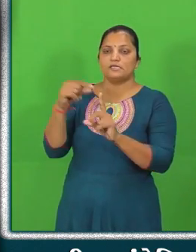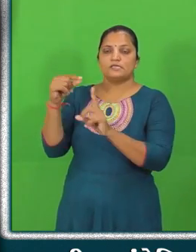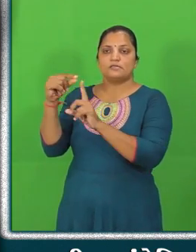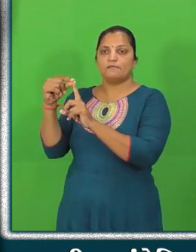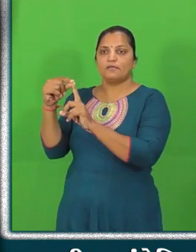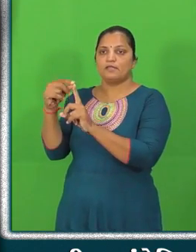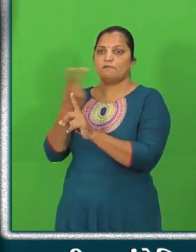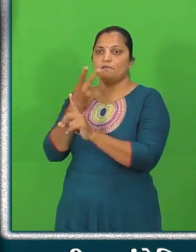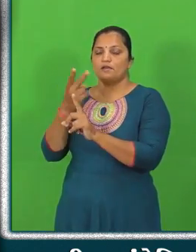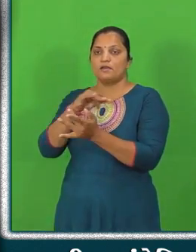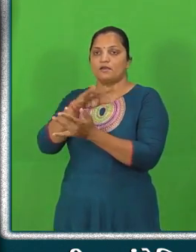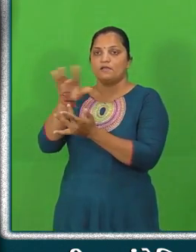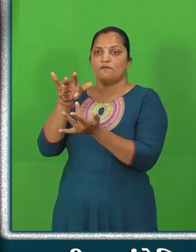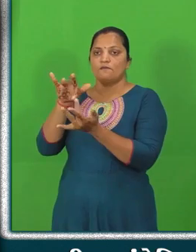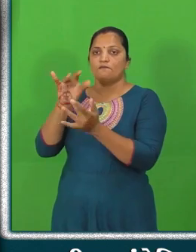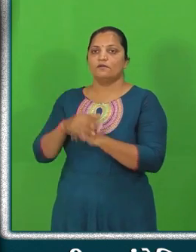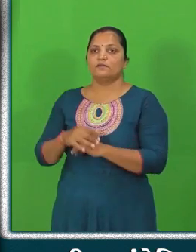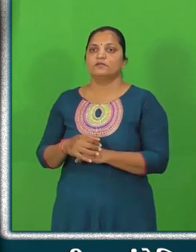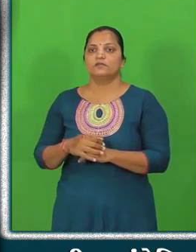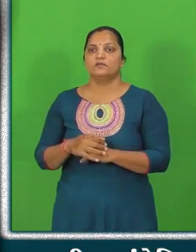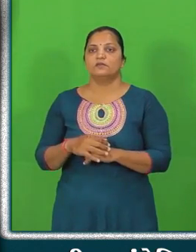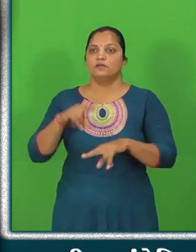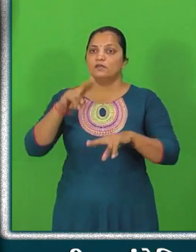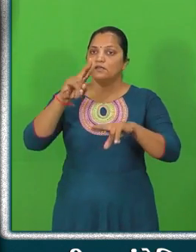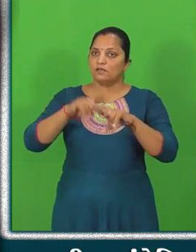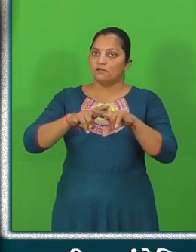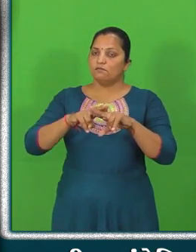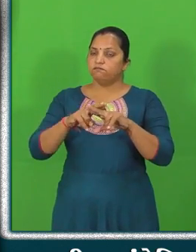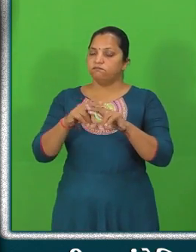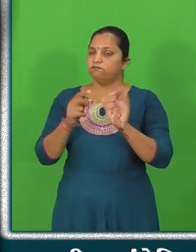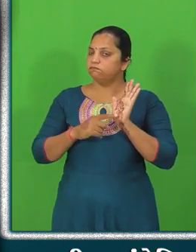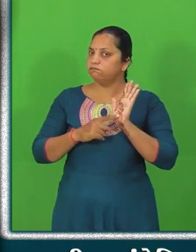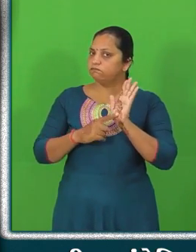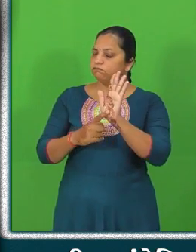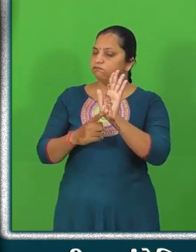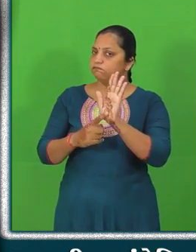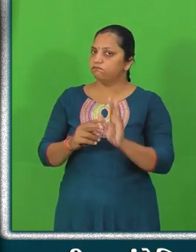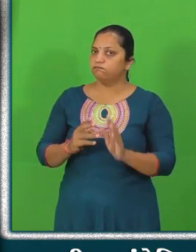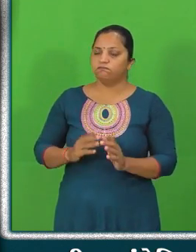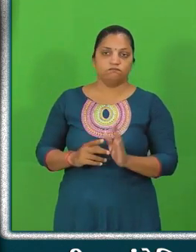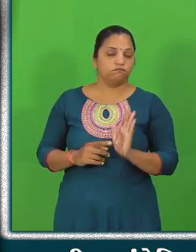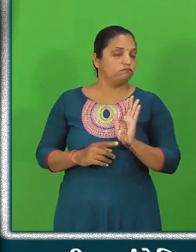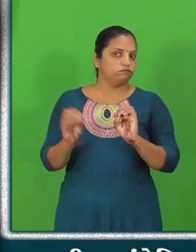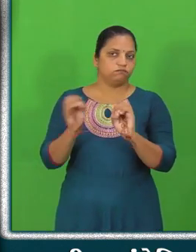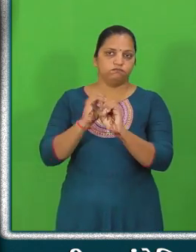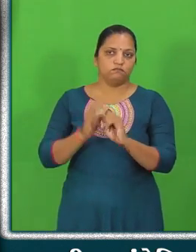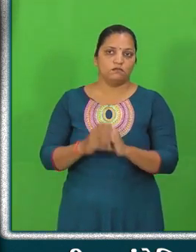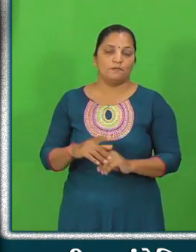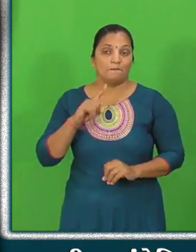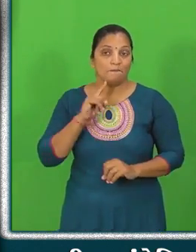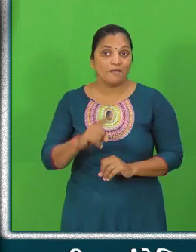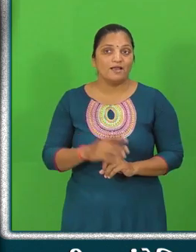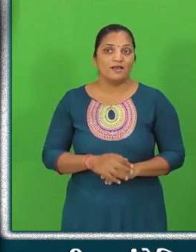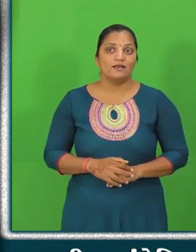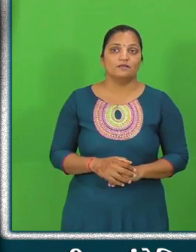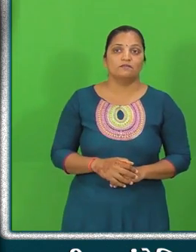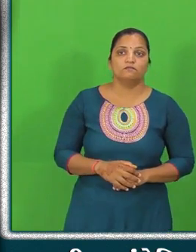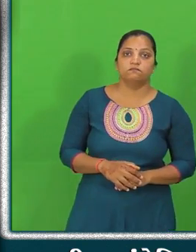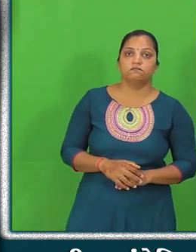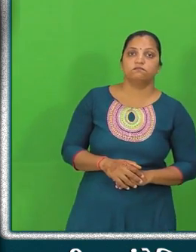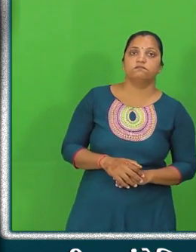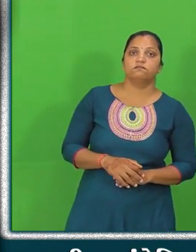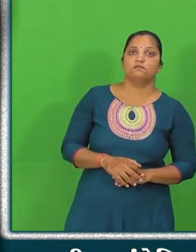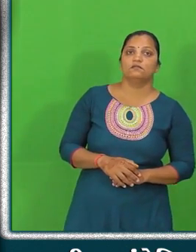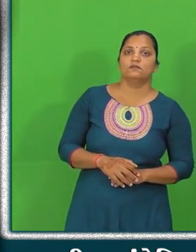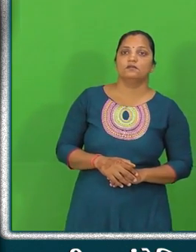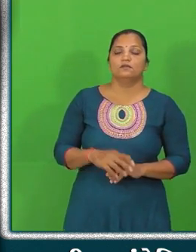ત્યારે નિયમ પ્રમાણે આપણે એફ માંથી પસાર થતું કિરણ નથી દર્શાવી શકતા. દર્શાવવું હોય દર્શાવી શકાય, પણ આપણો અરીસો